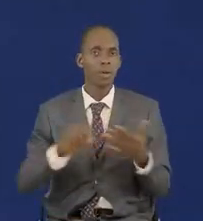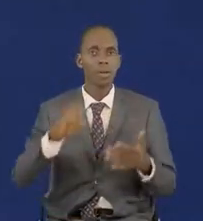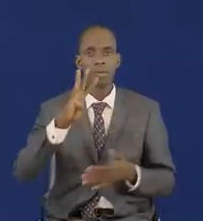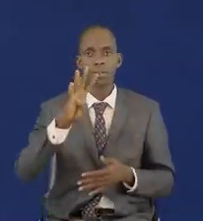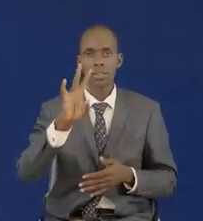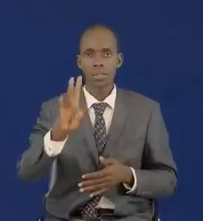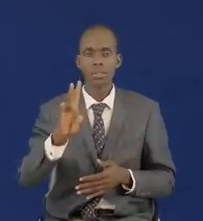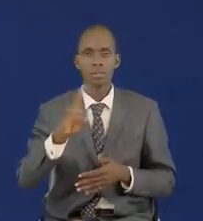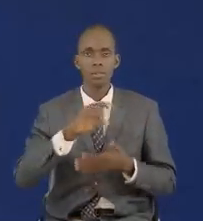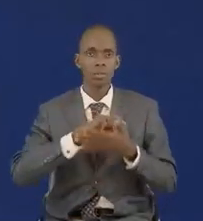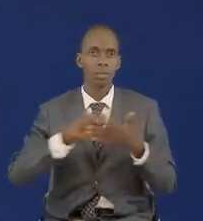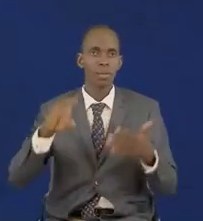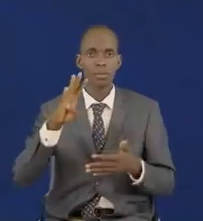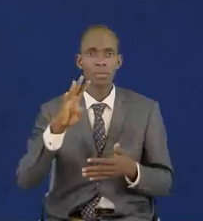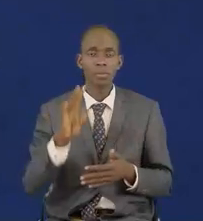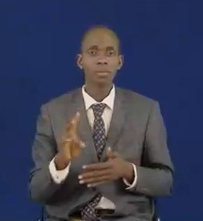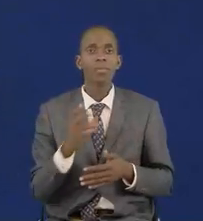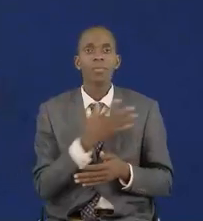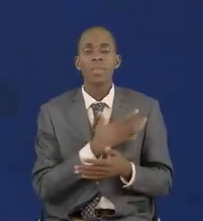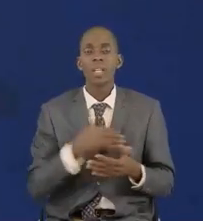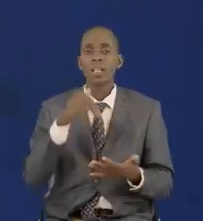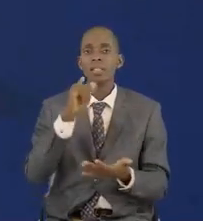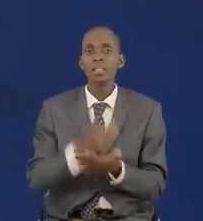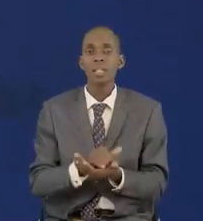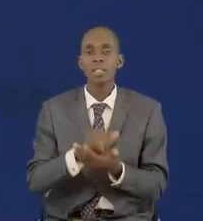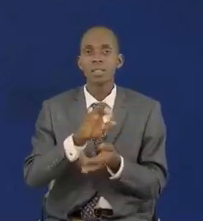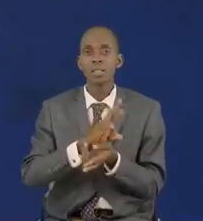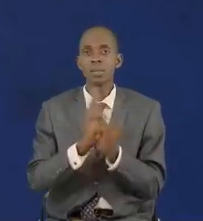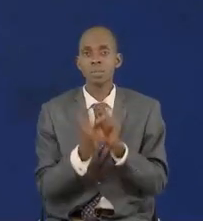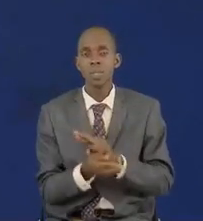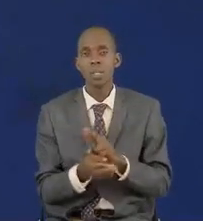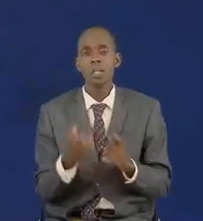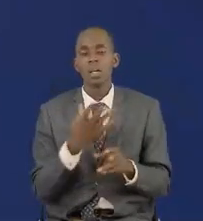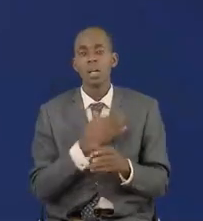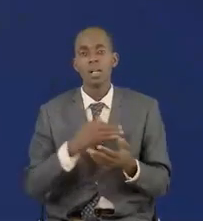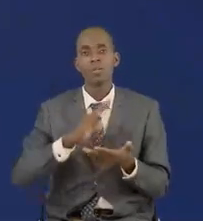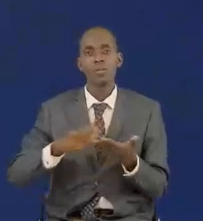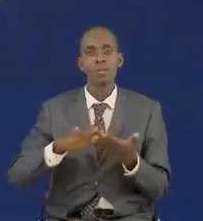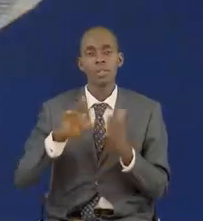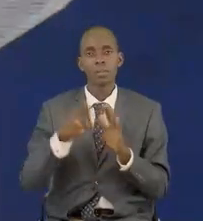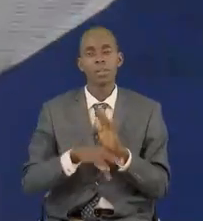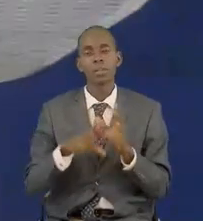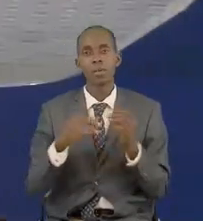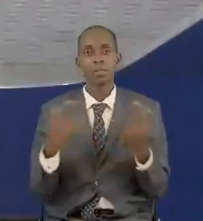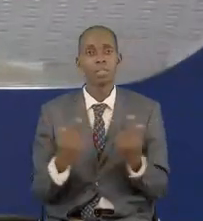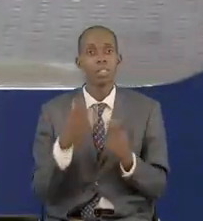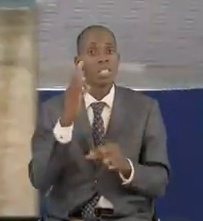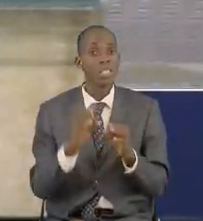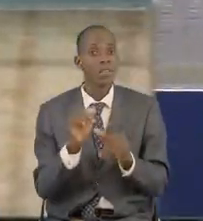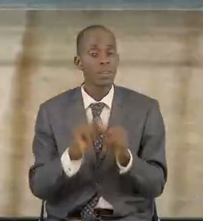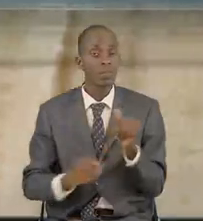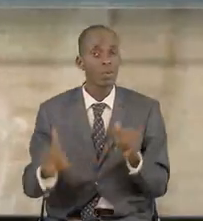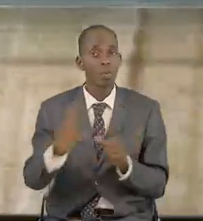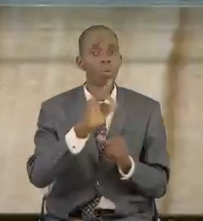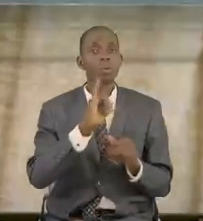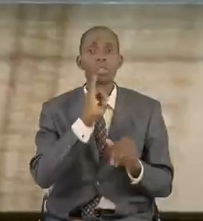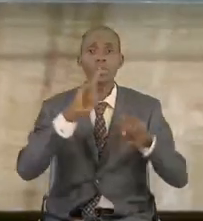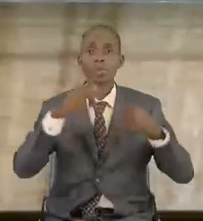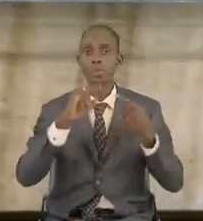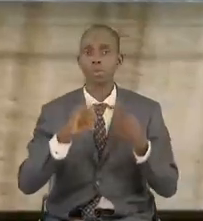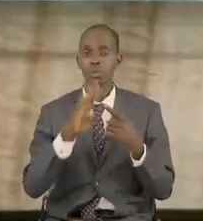repentance 47 et que la repentance et le pardon des péchés si quelqu'un